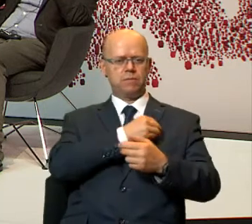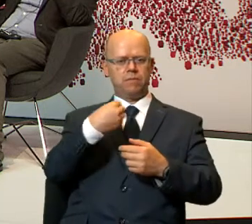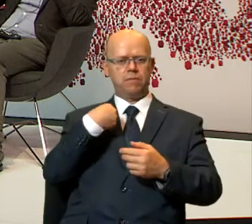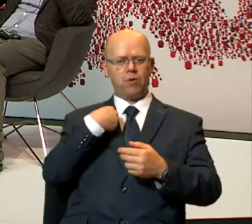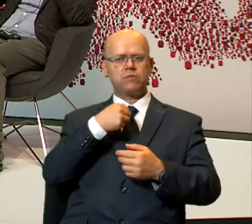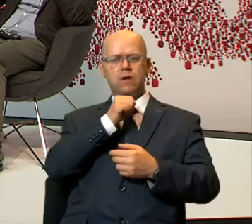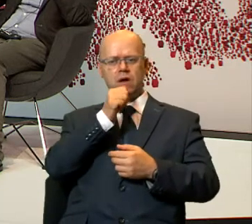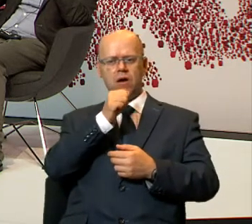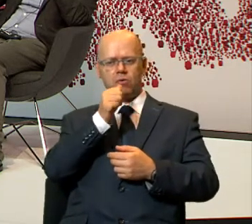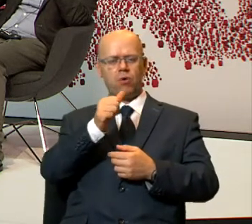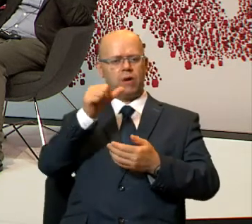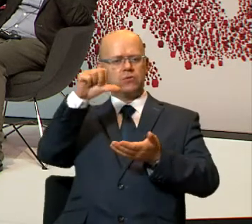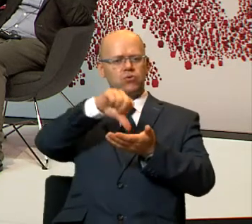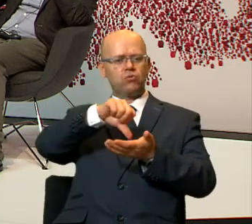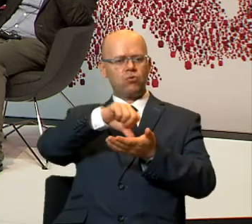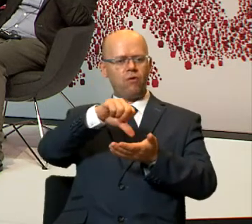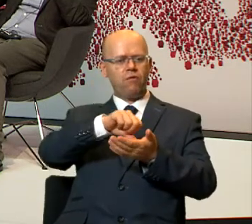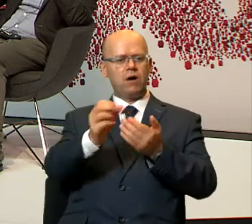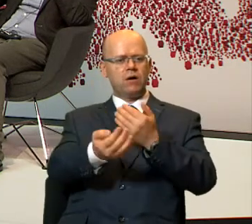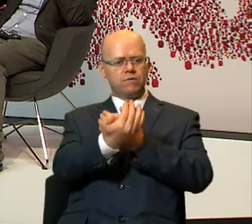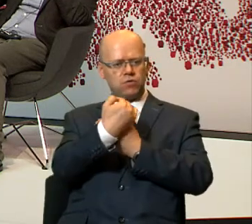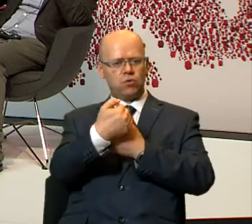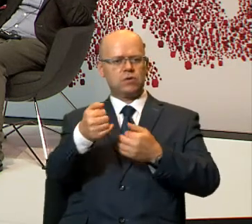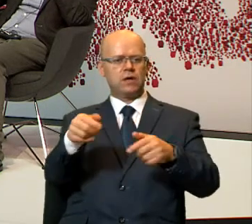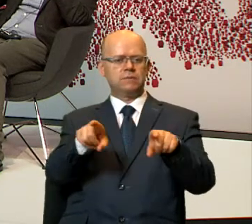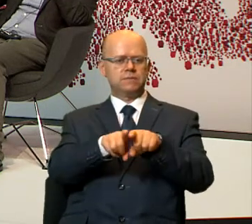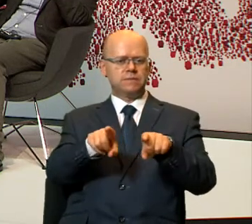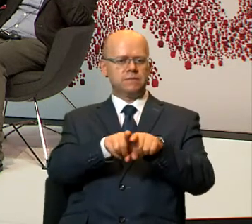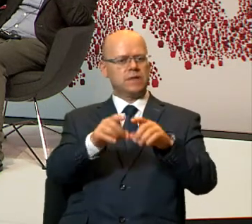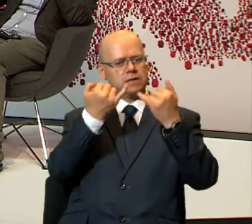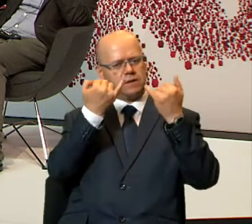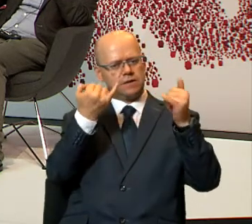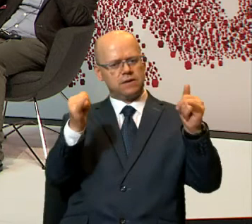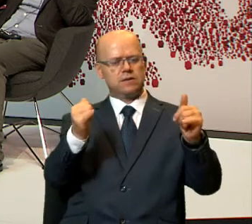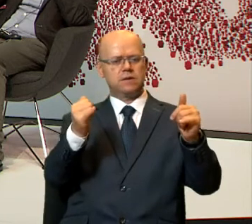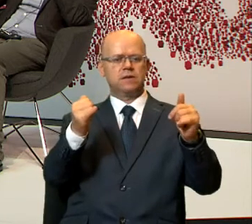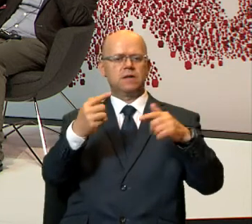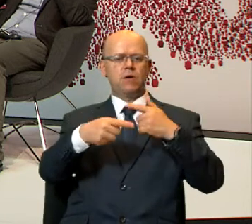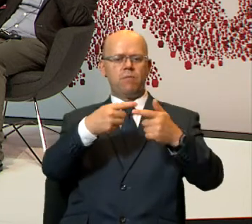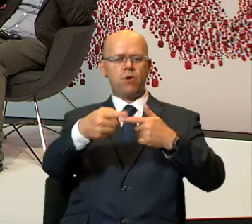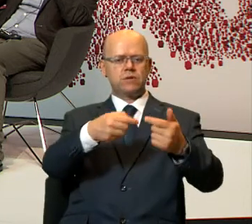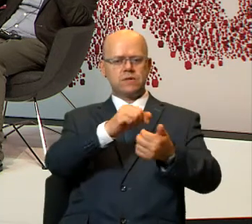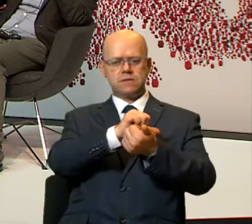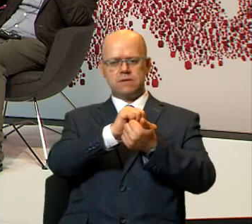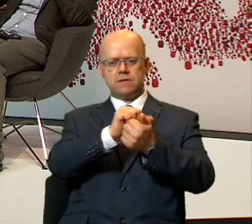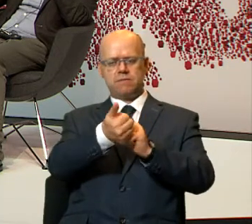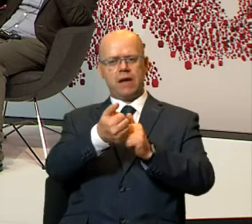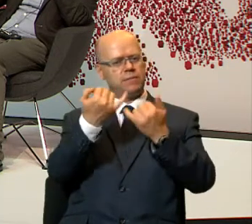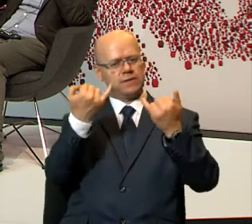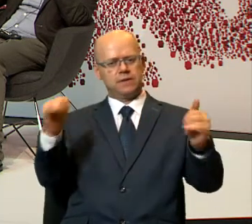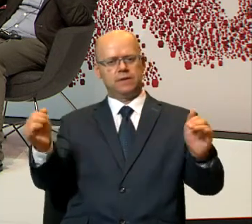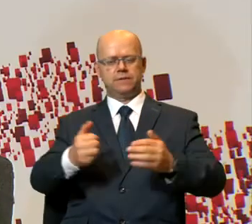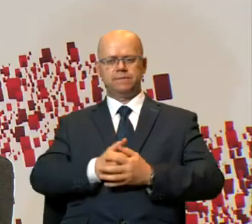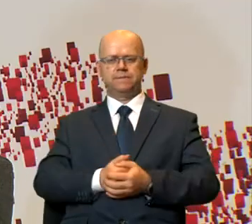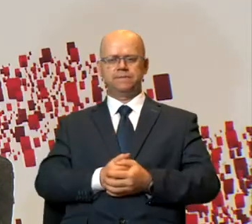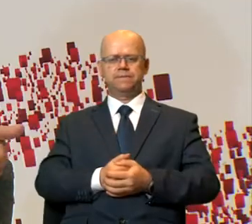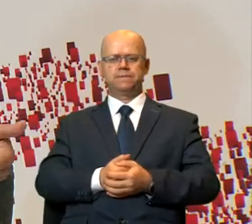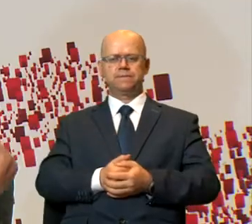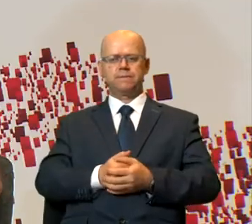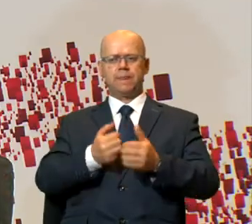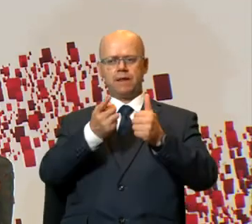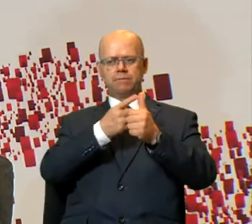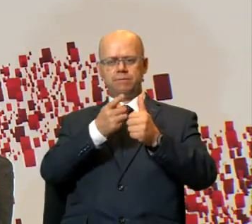Europa Środkowo-Wschodnia będzie miała ten swój inny przebieg, szybszy. No właśnie, pierwsza